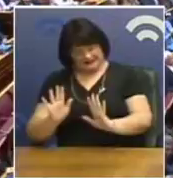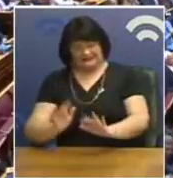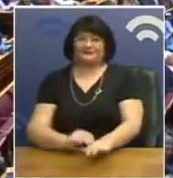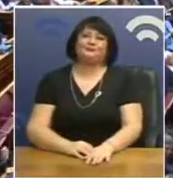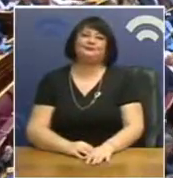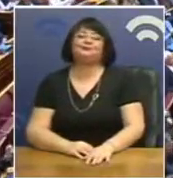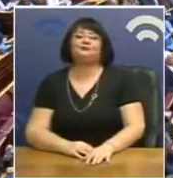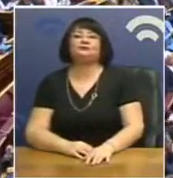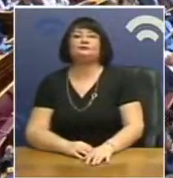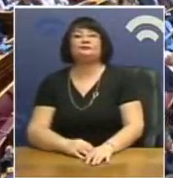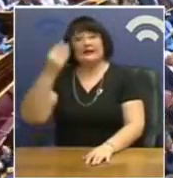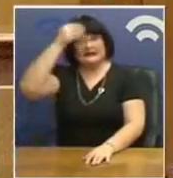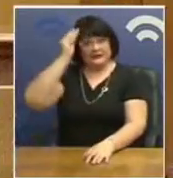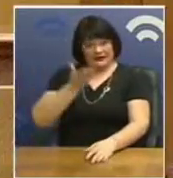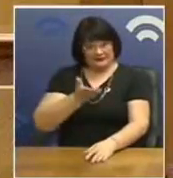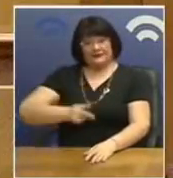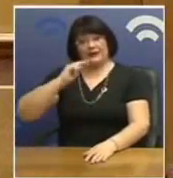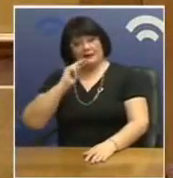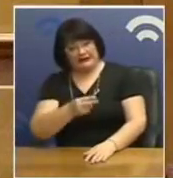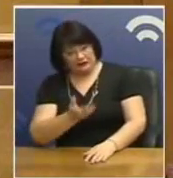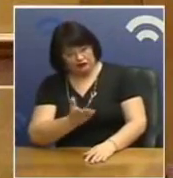Έρχομαι λοιπόν να απαντήσω